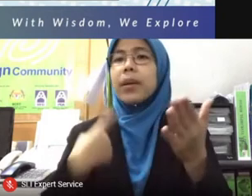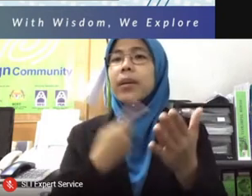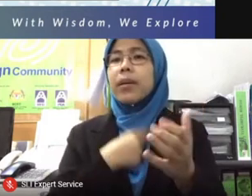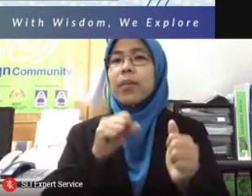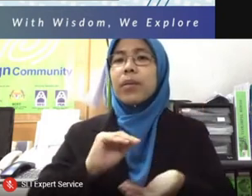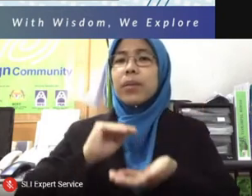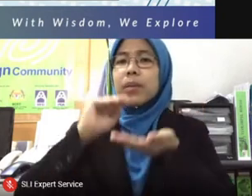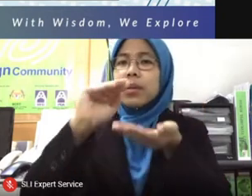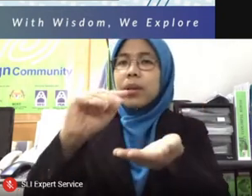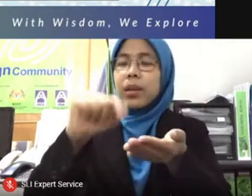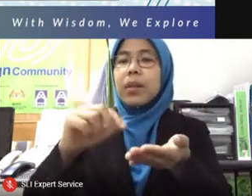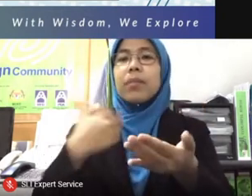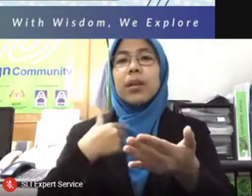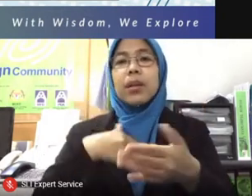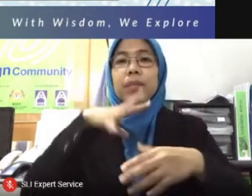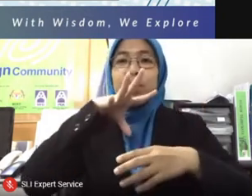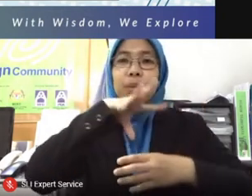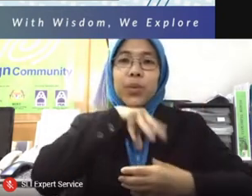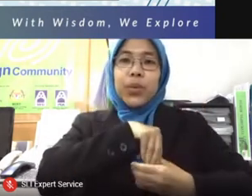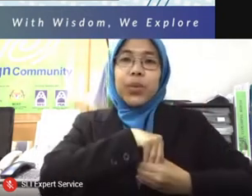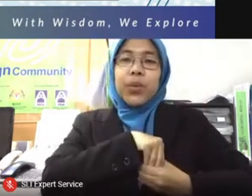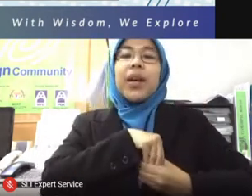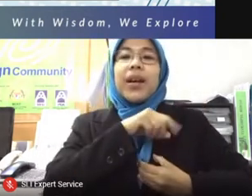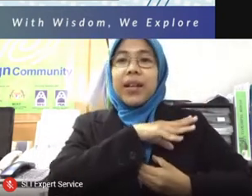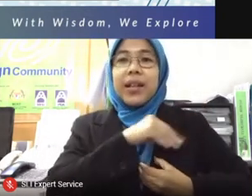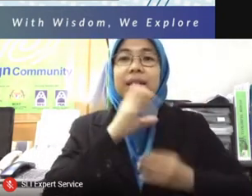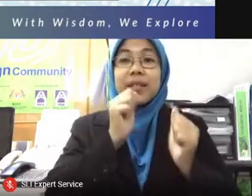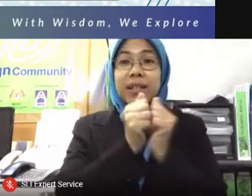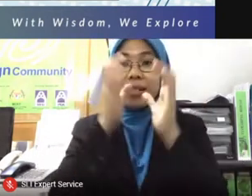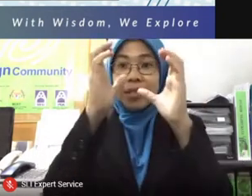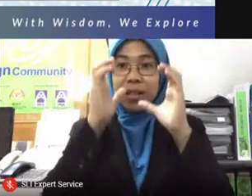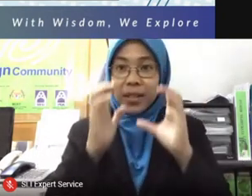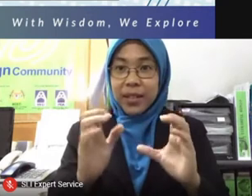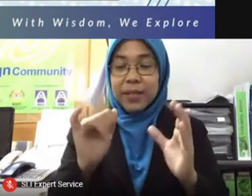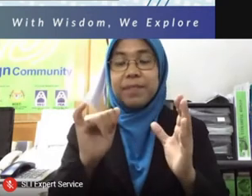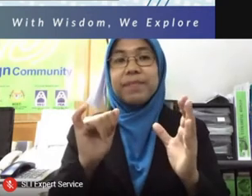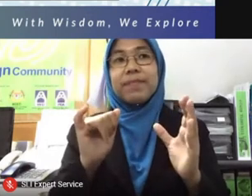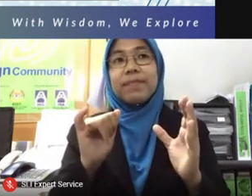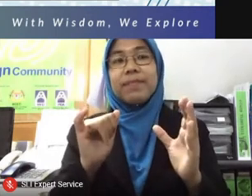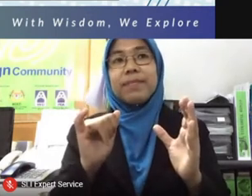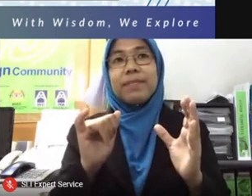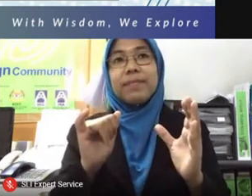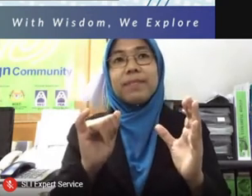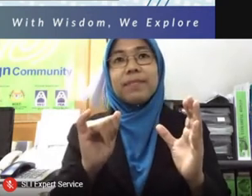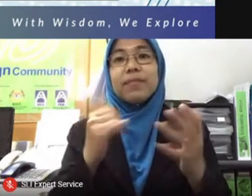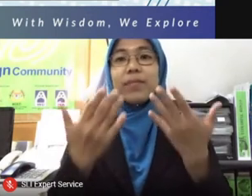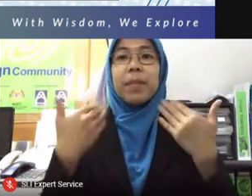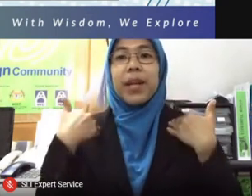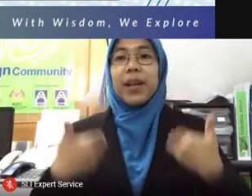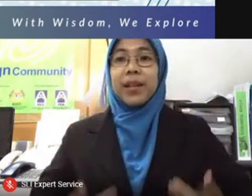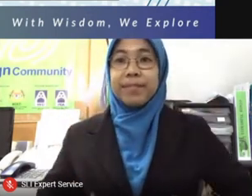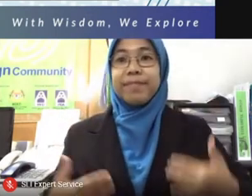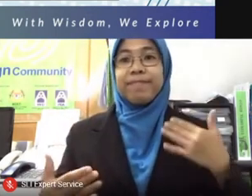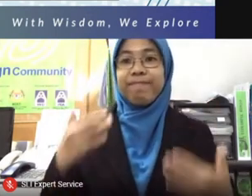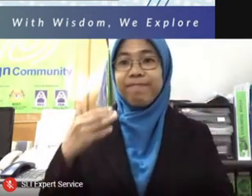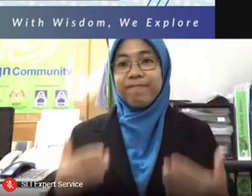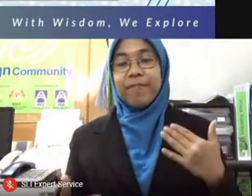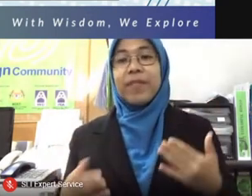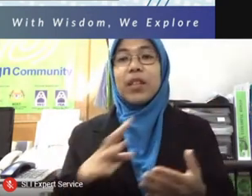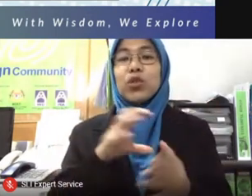tu masuk ke hati dengan cara kita menggunakan gesture badan kita. Contohnya